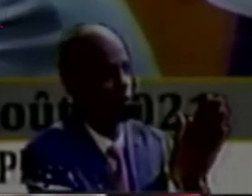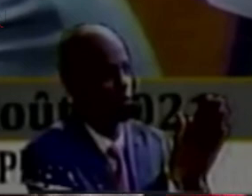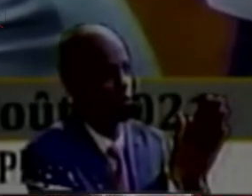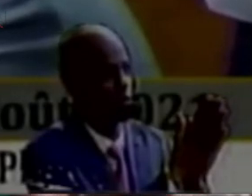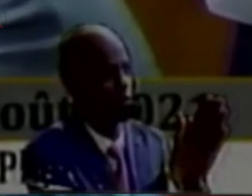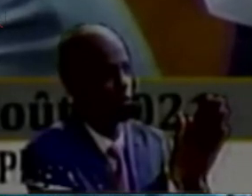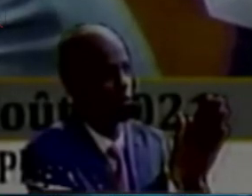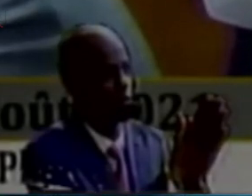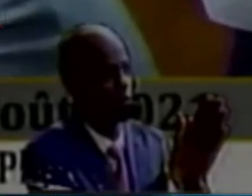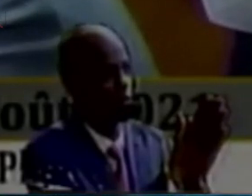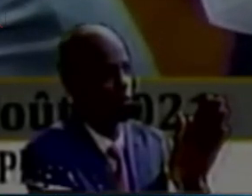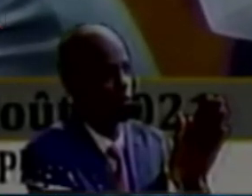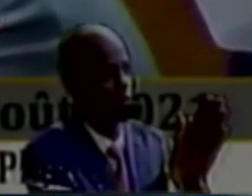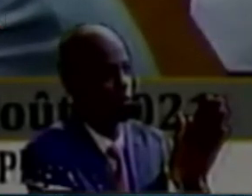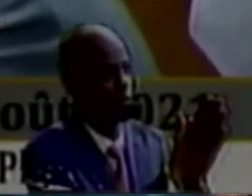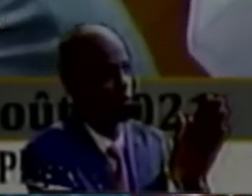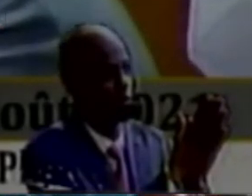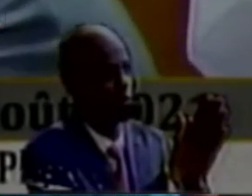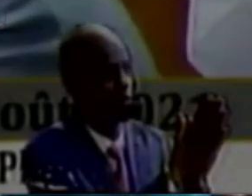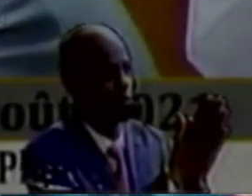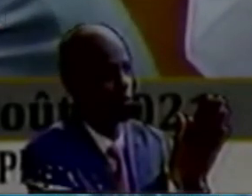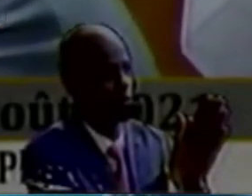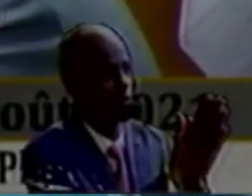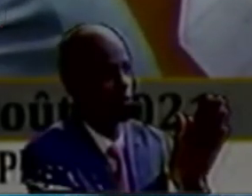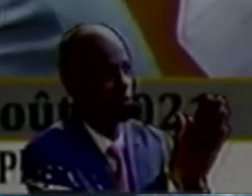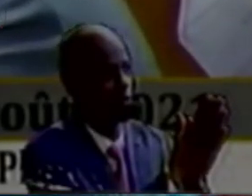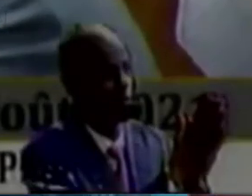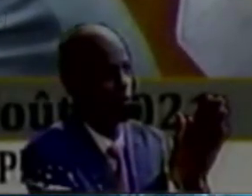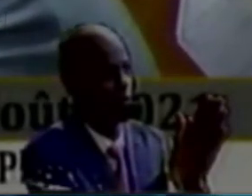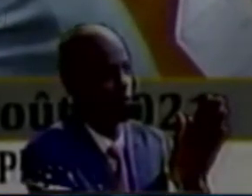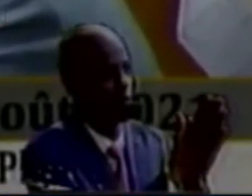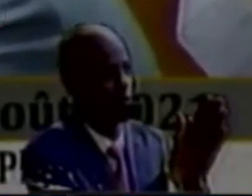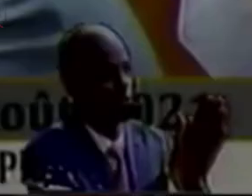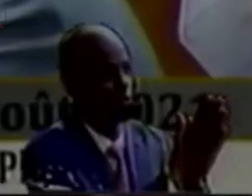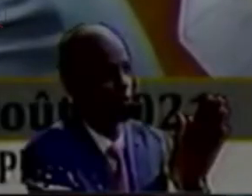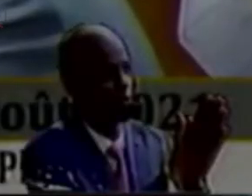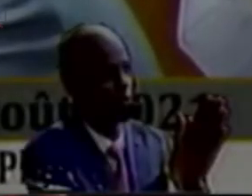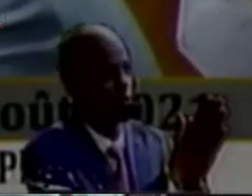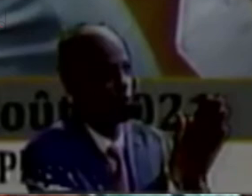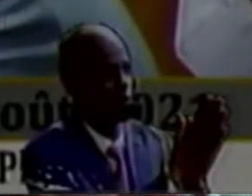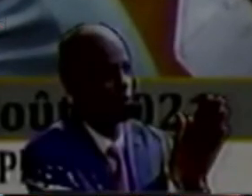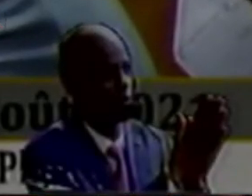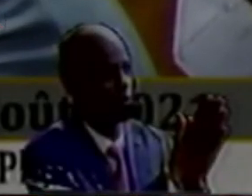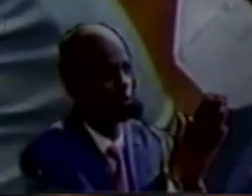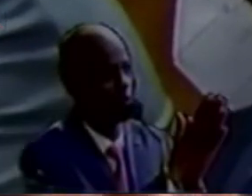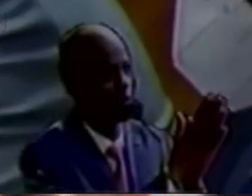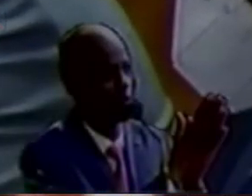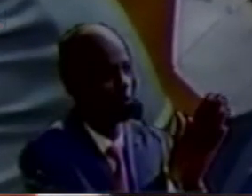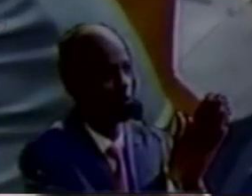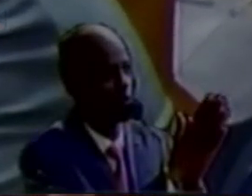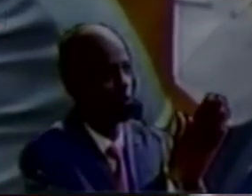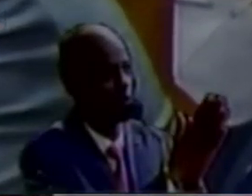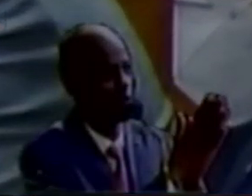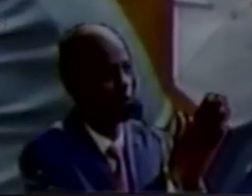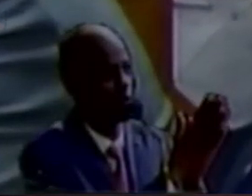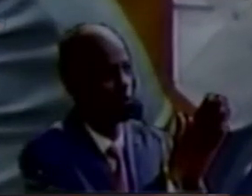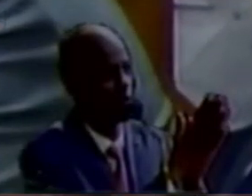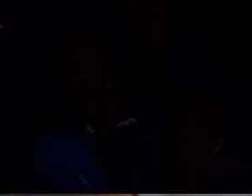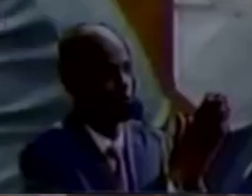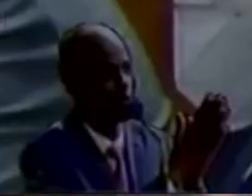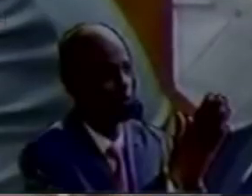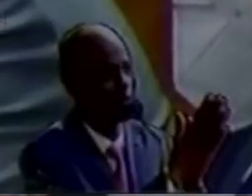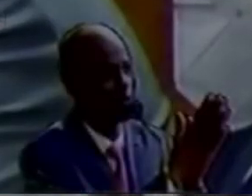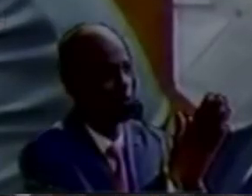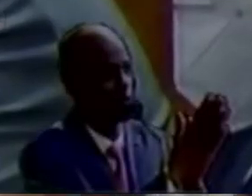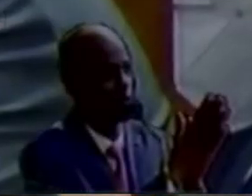tocsin, le sud, la grandance, les NIP, frappé par un séisme violent, offre le